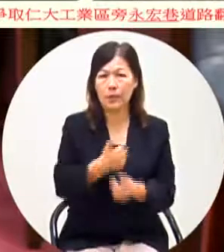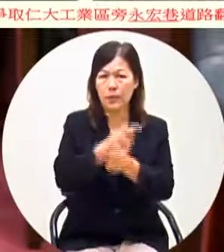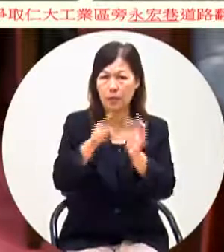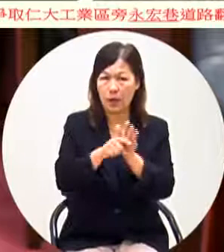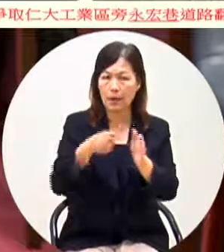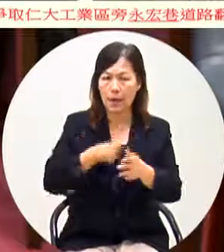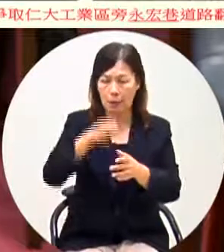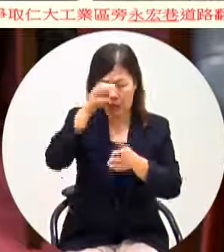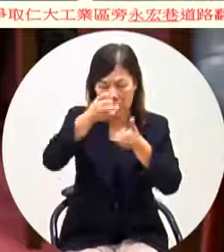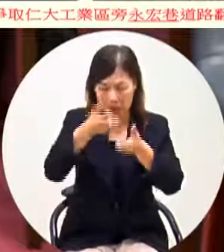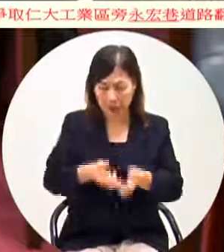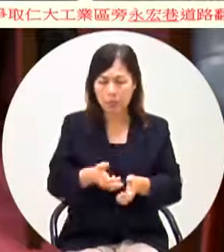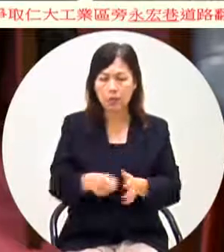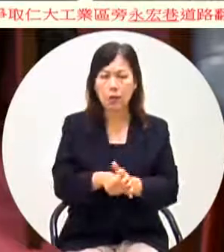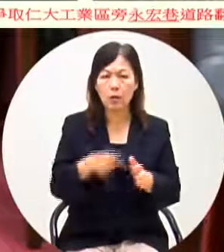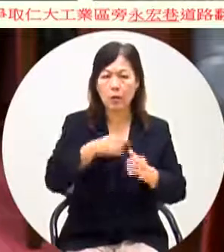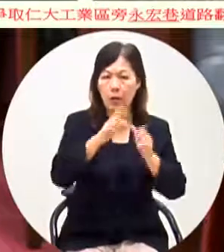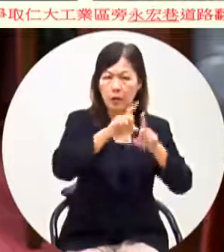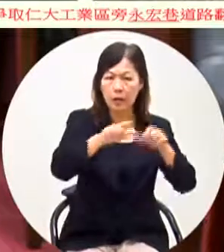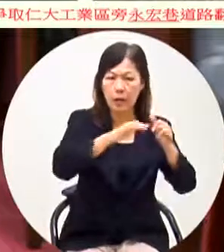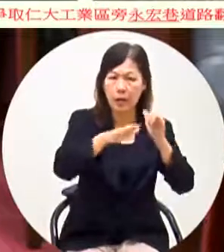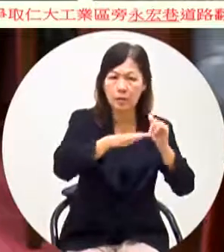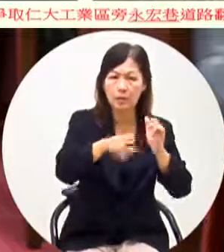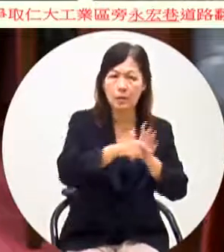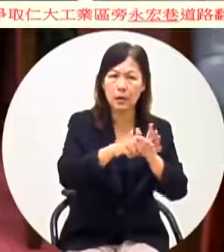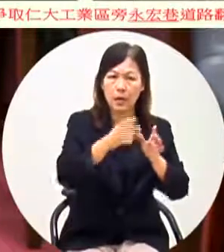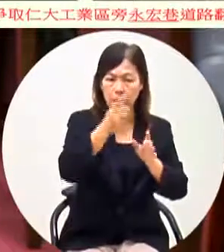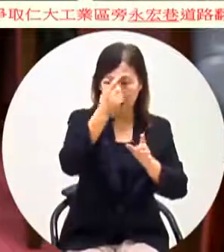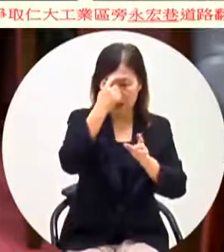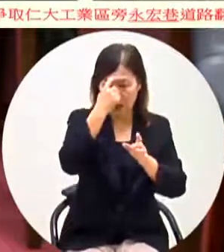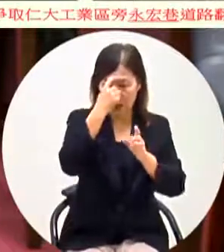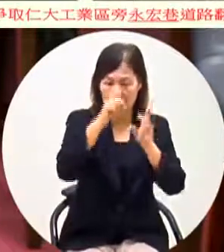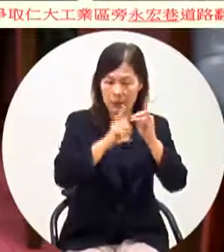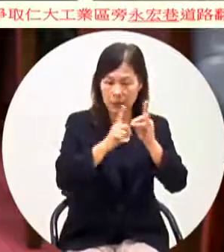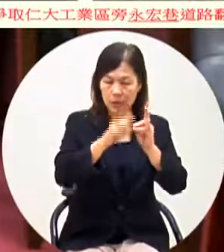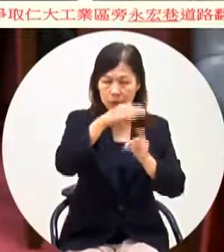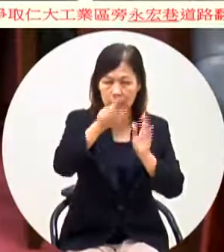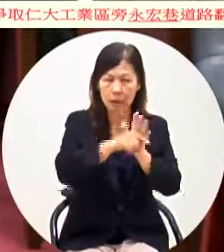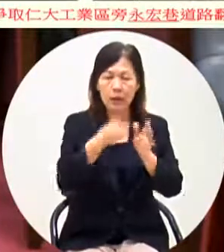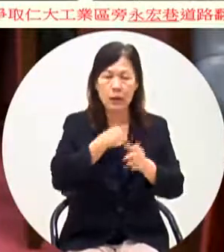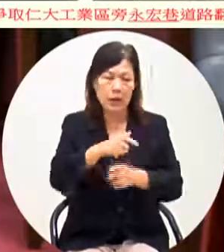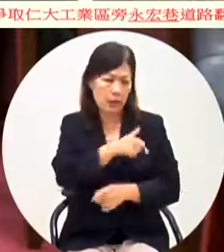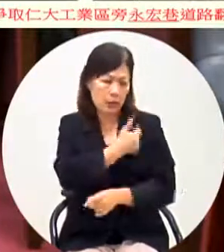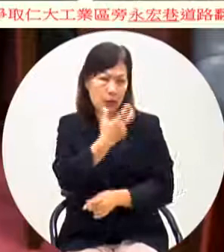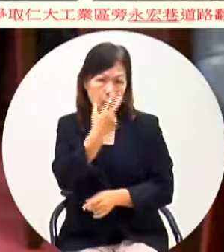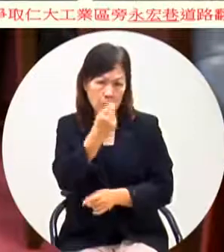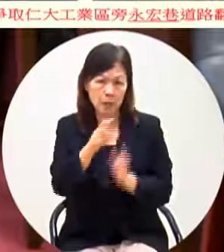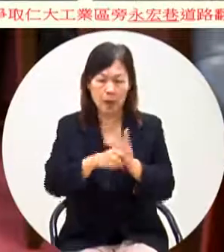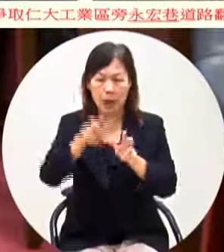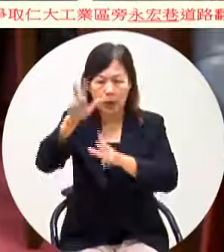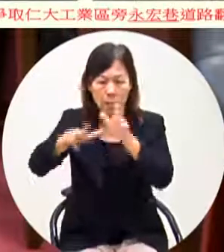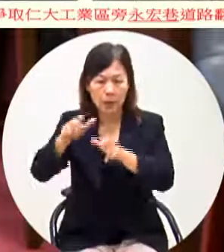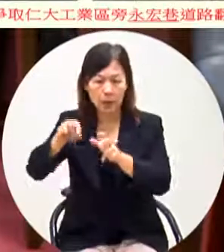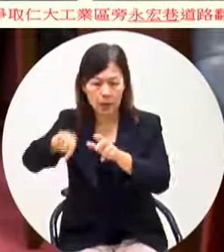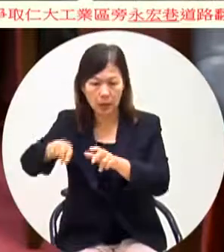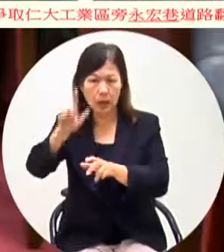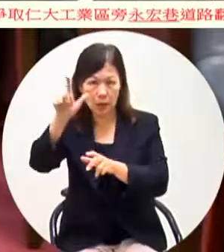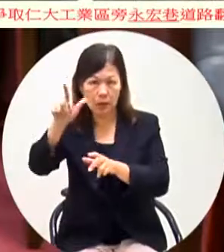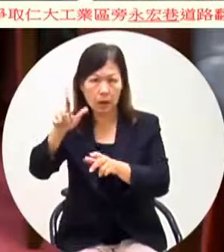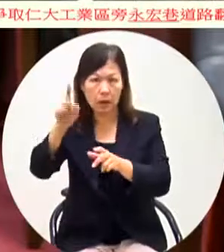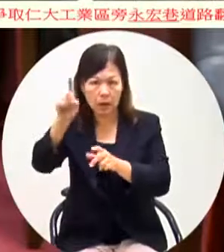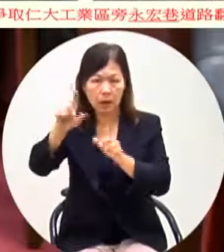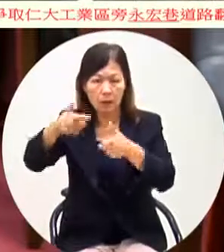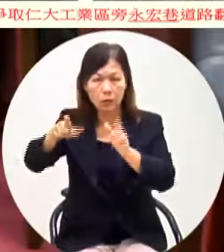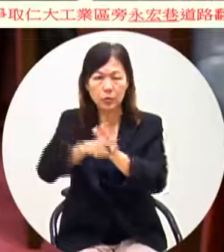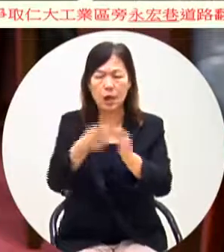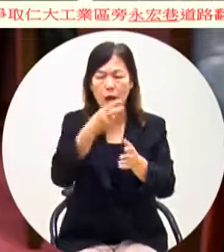观音山在假日礼拜六礼拜天呐、啊，不是他背山的人呀，包括有很多是包游览车外县市